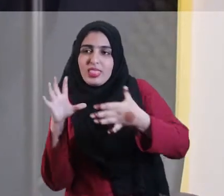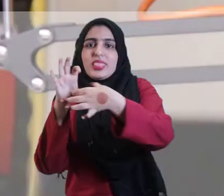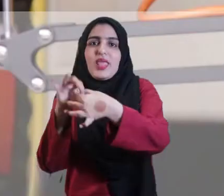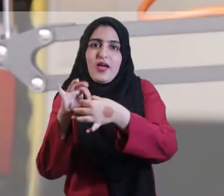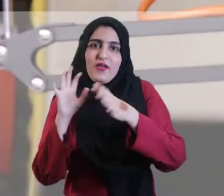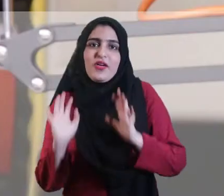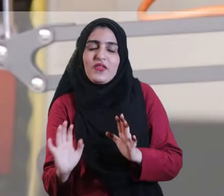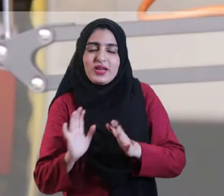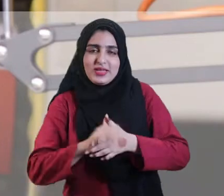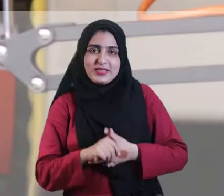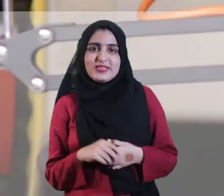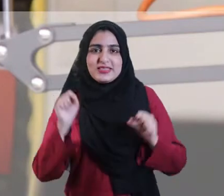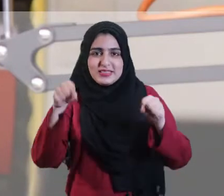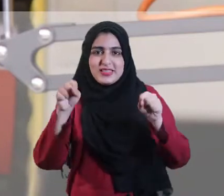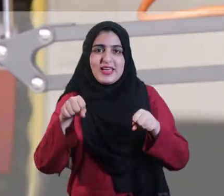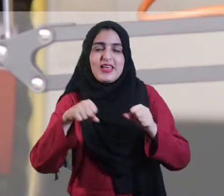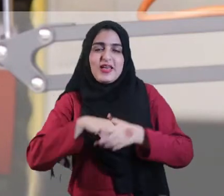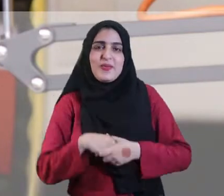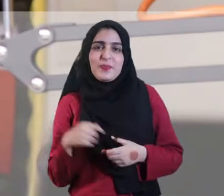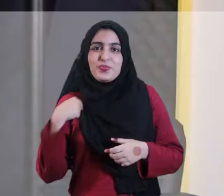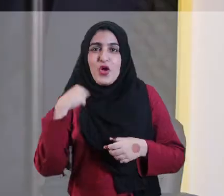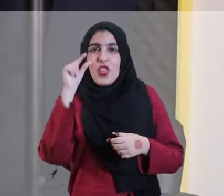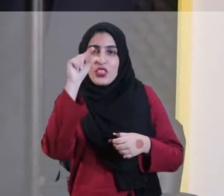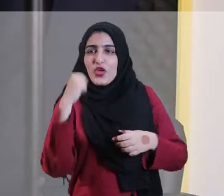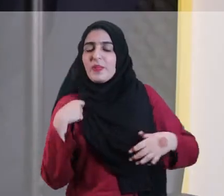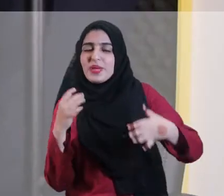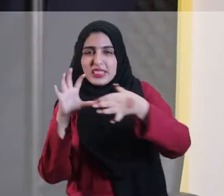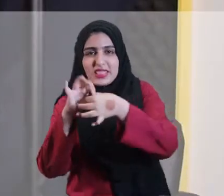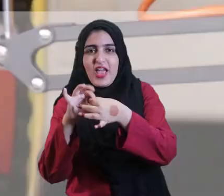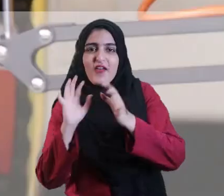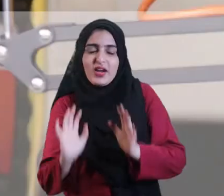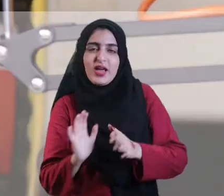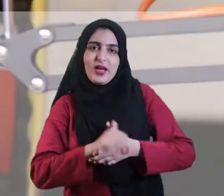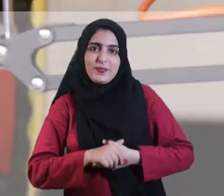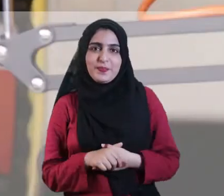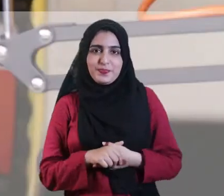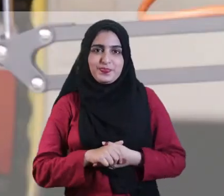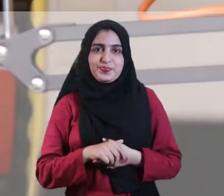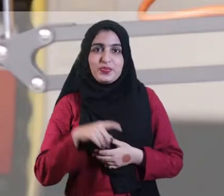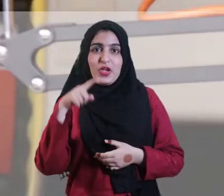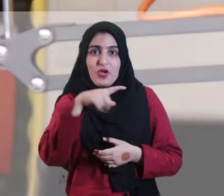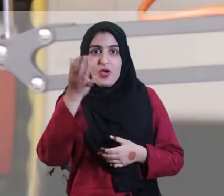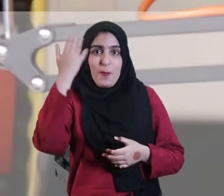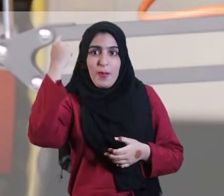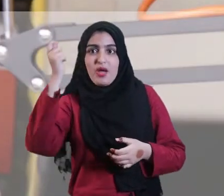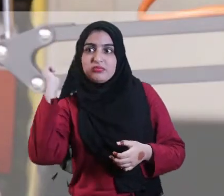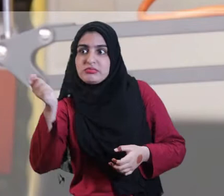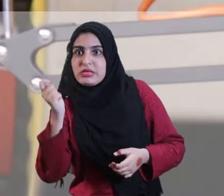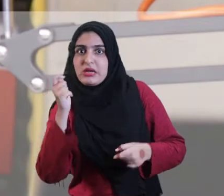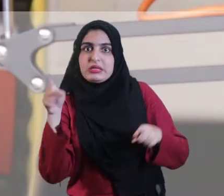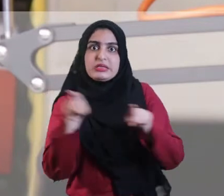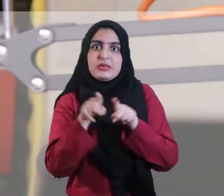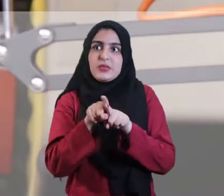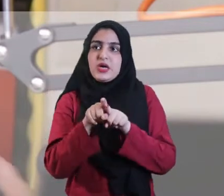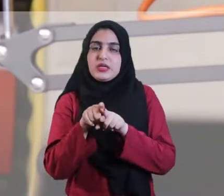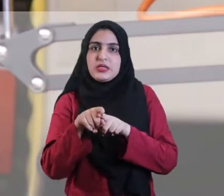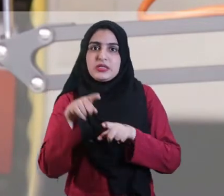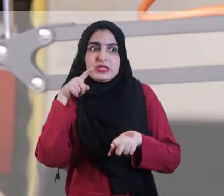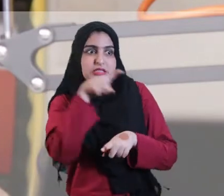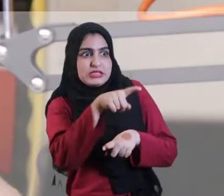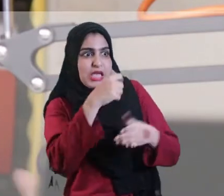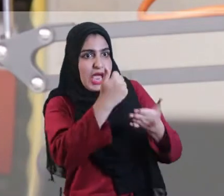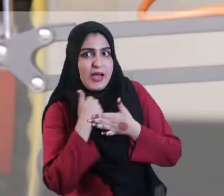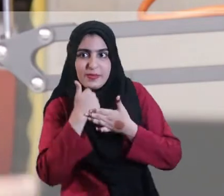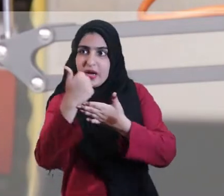डिसाइड हुआ मैंने महल साइक्लिक हूं आपको इस मामले में अभी तक काफी ठंडा भी दिया होगा सबको के गुणों अब यह